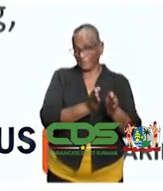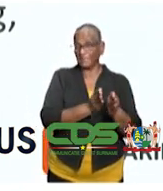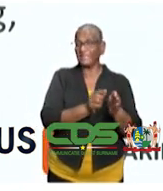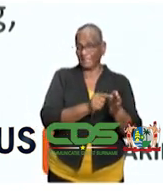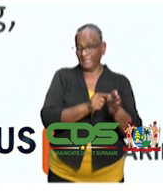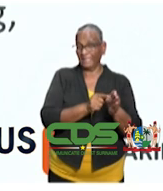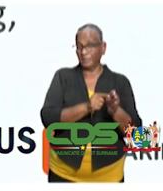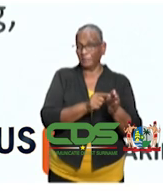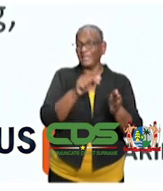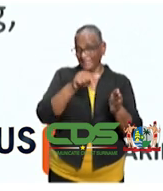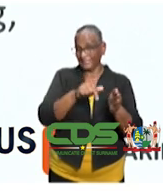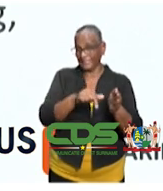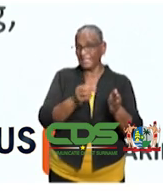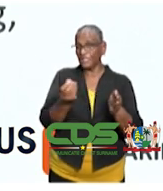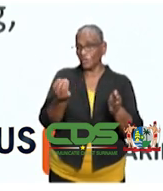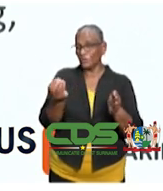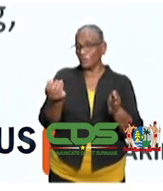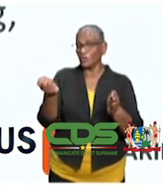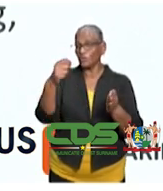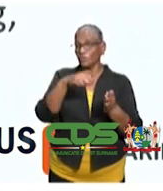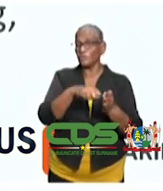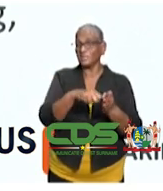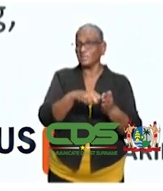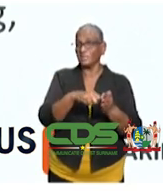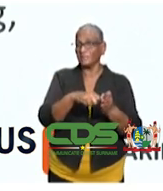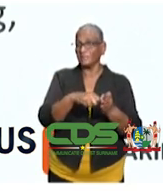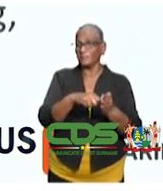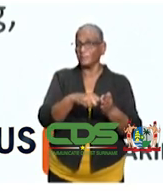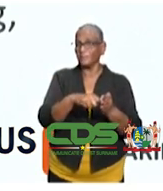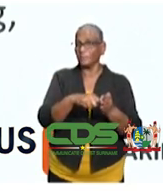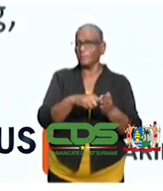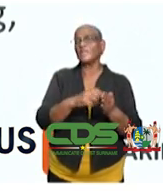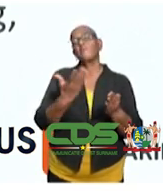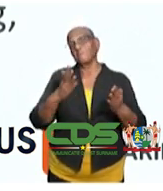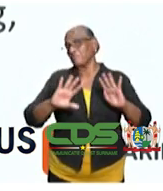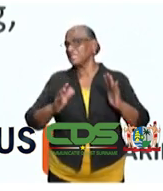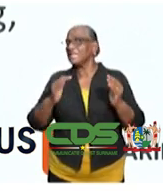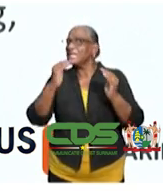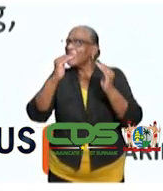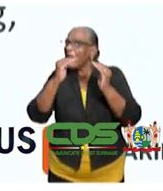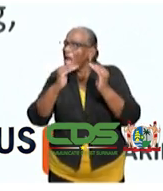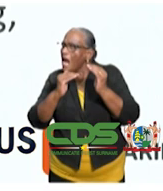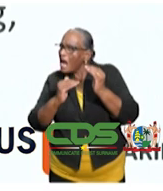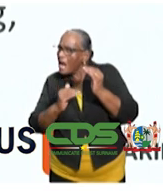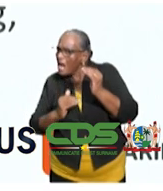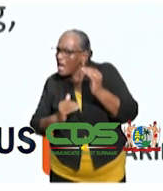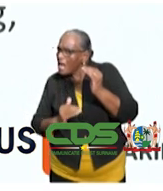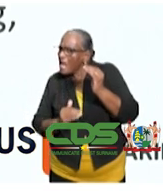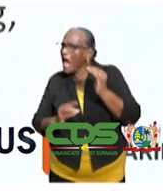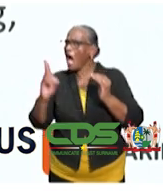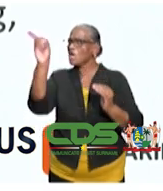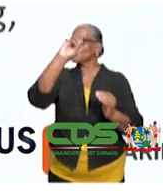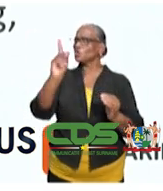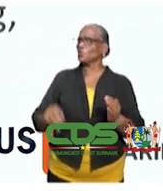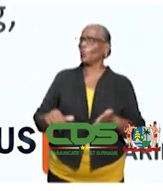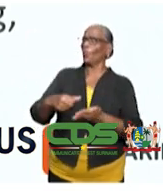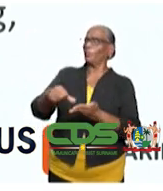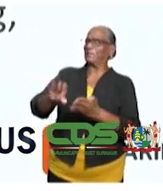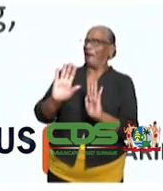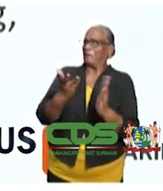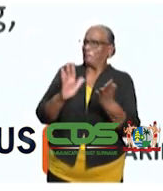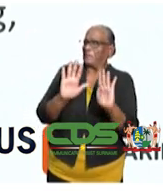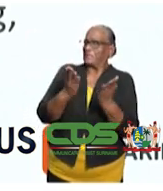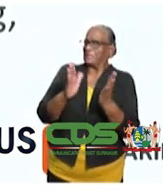dit subsidieregime zelfs een lagere energierekening krijgen. Maar